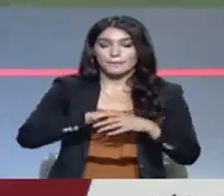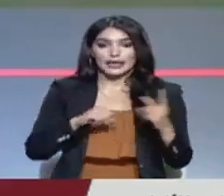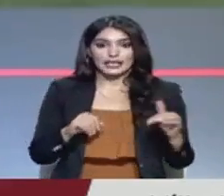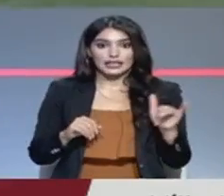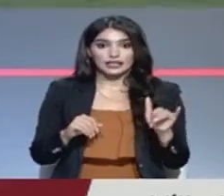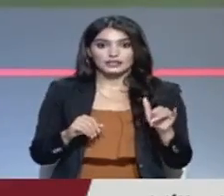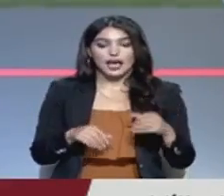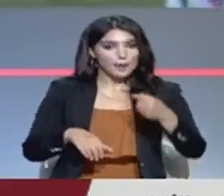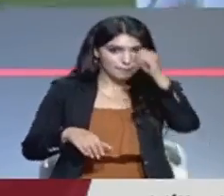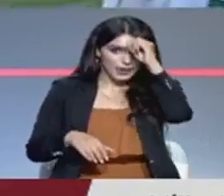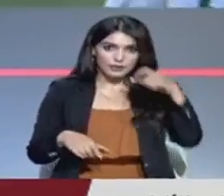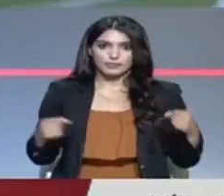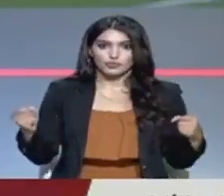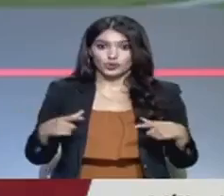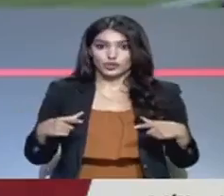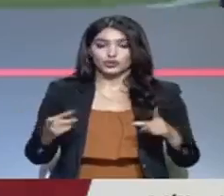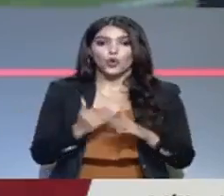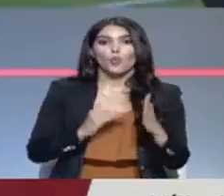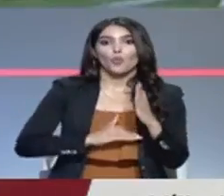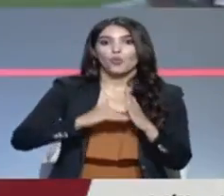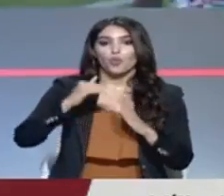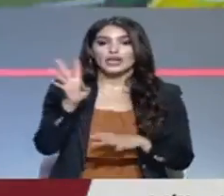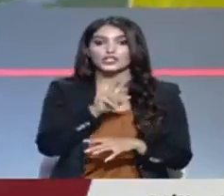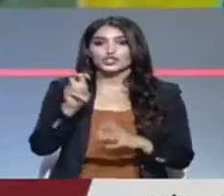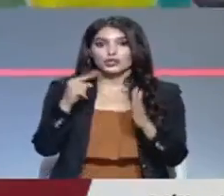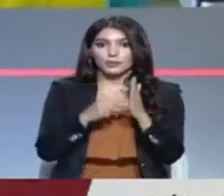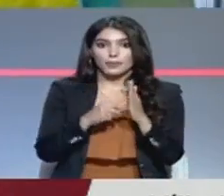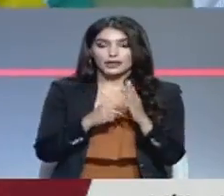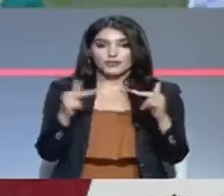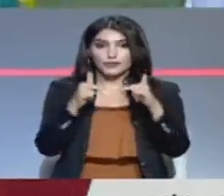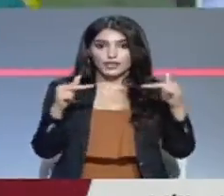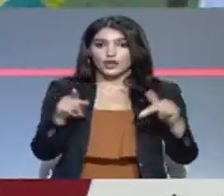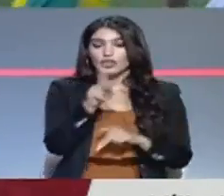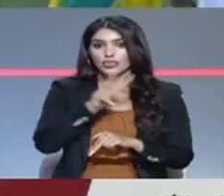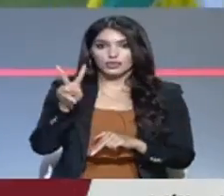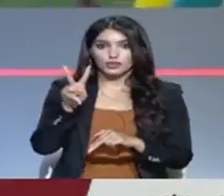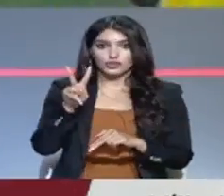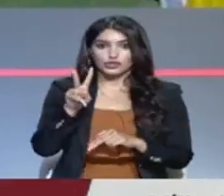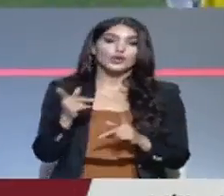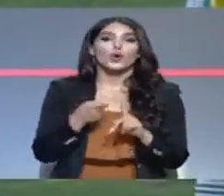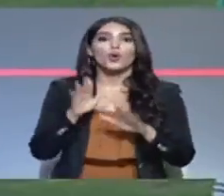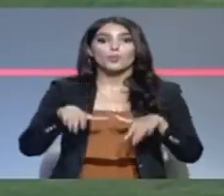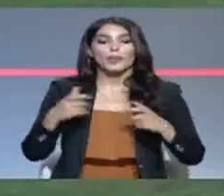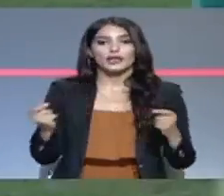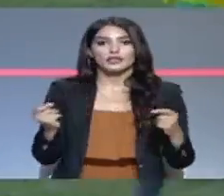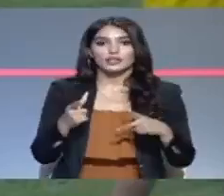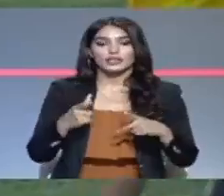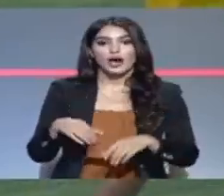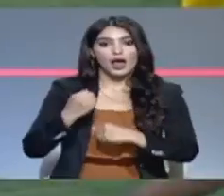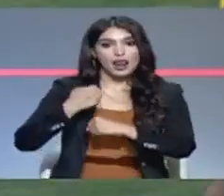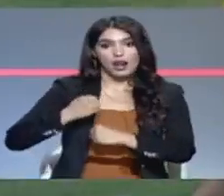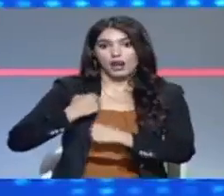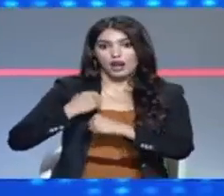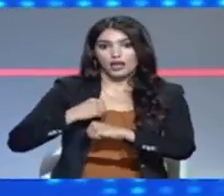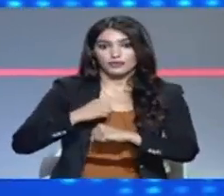ضيفه نادي حمام لمث، رافعا رصيده إلى 20 نقطة في المركز الثاني عشر. وحملت ثنائية فريق الأغالبة توقيع